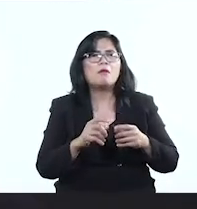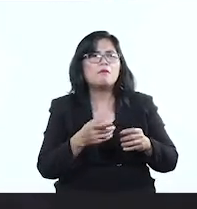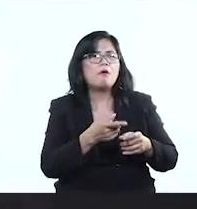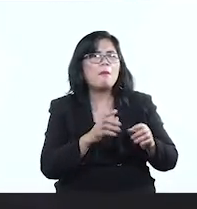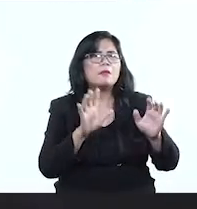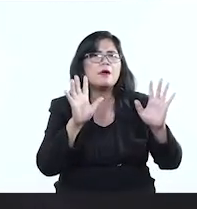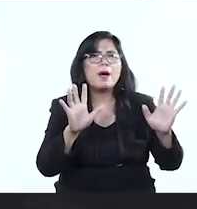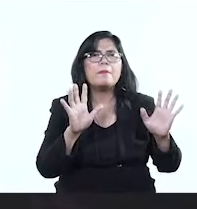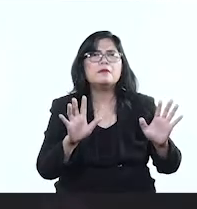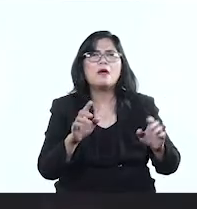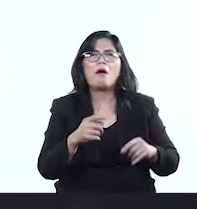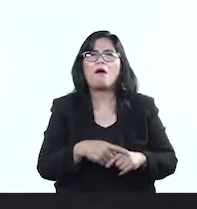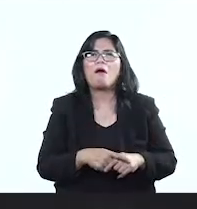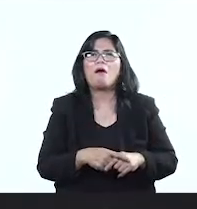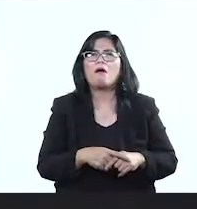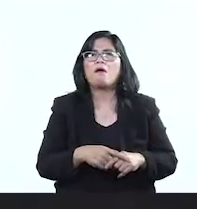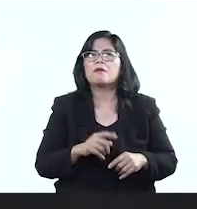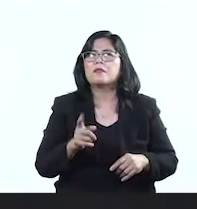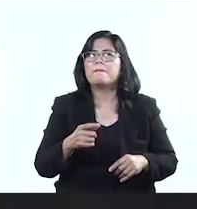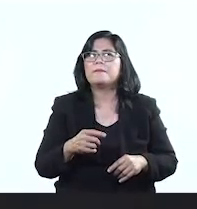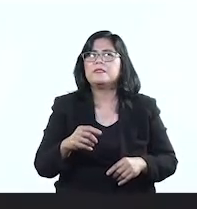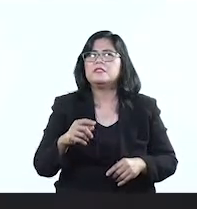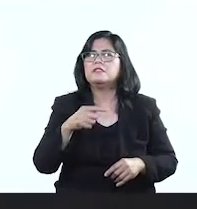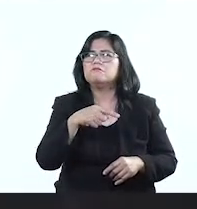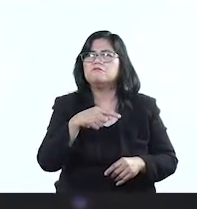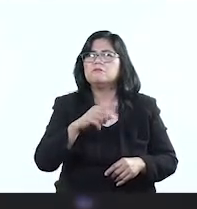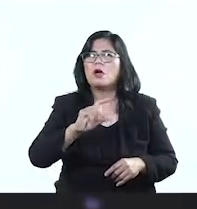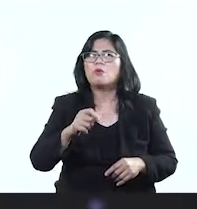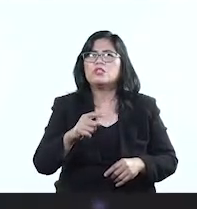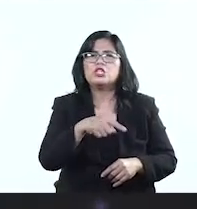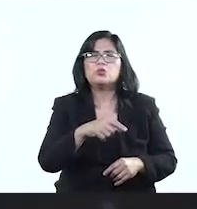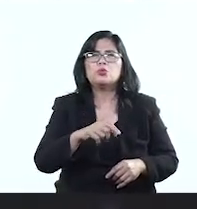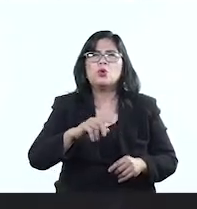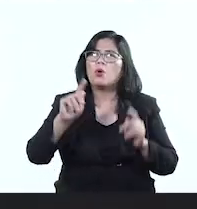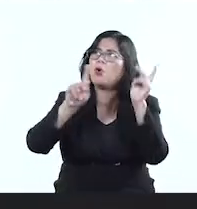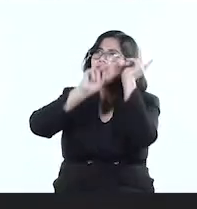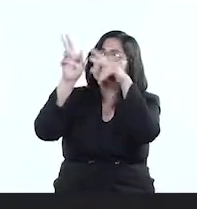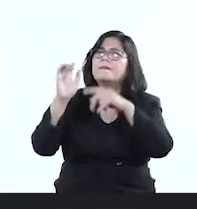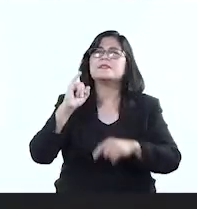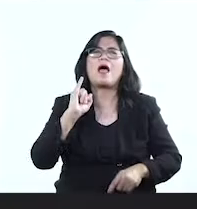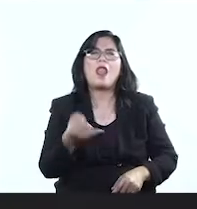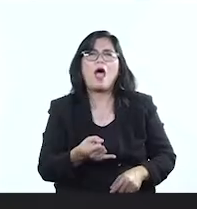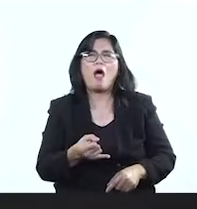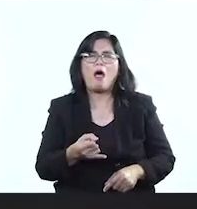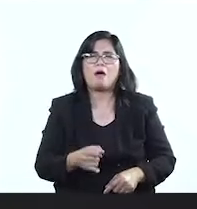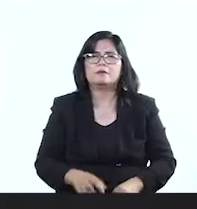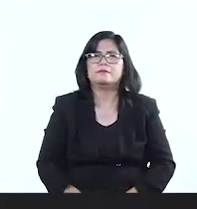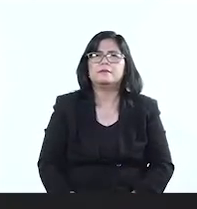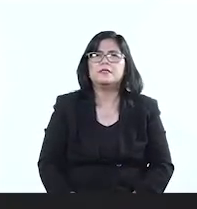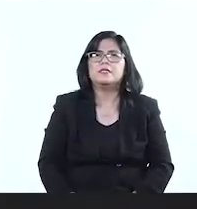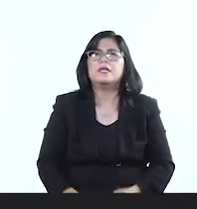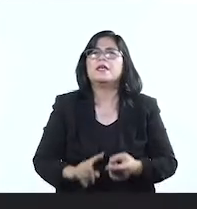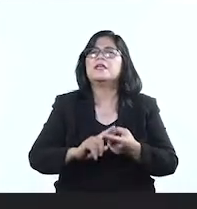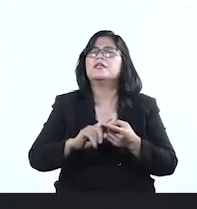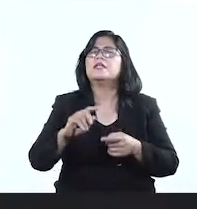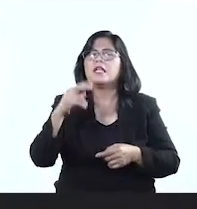itu konsep yang keliru Hai konsep semakin dijauhi teman semakin murni itu keliru Hai